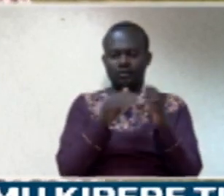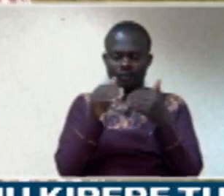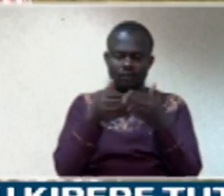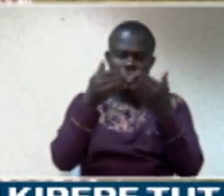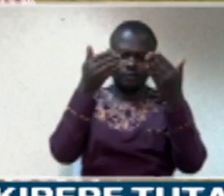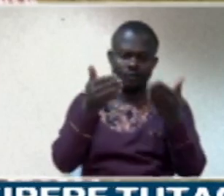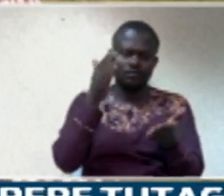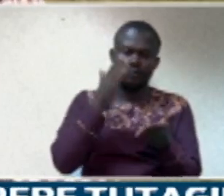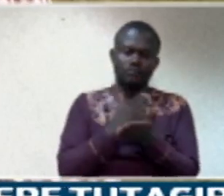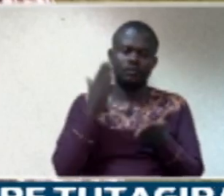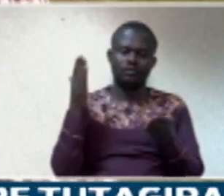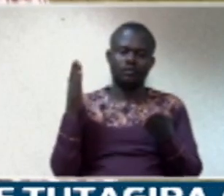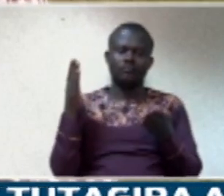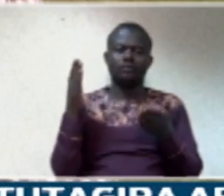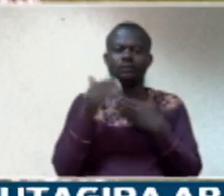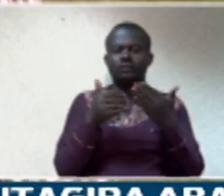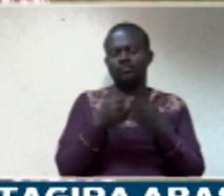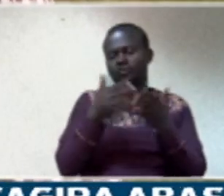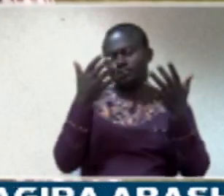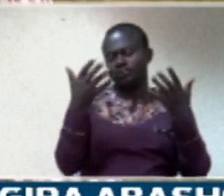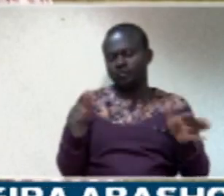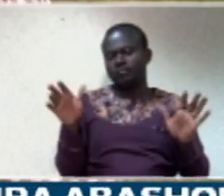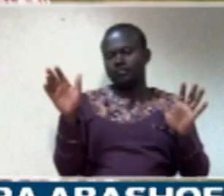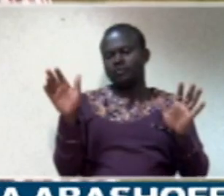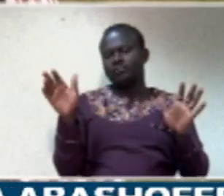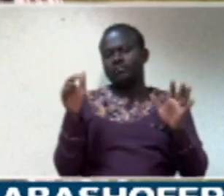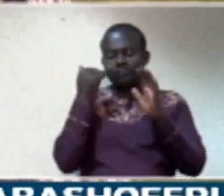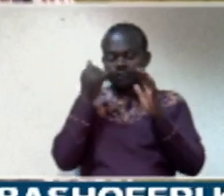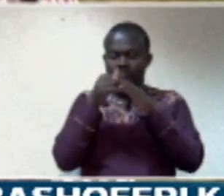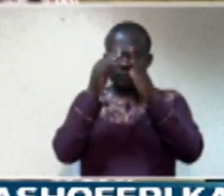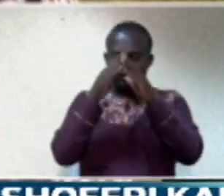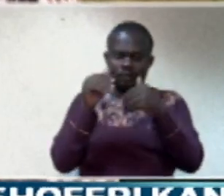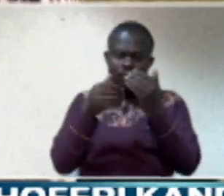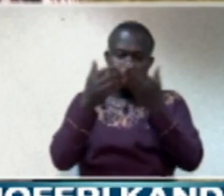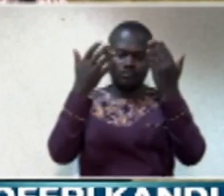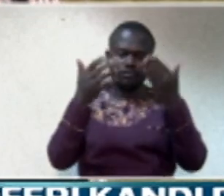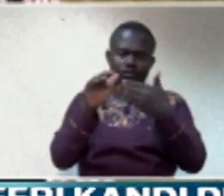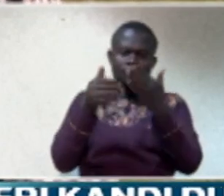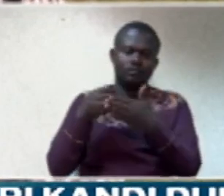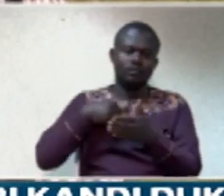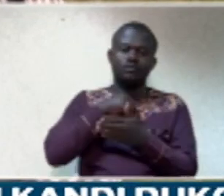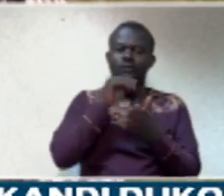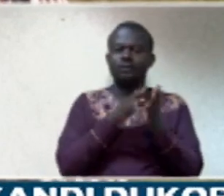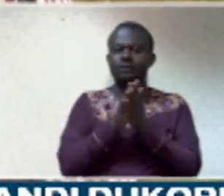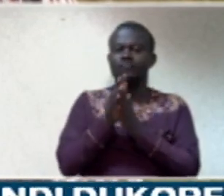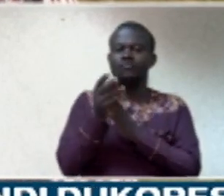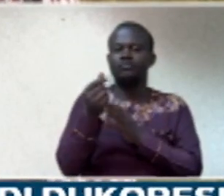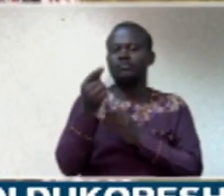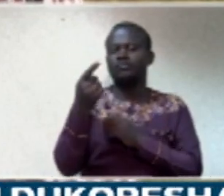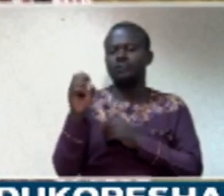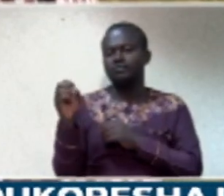cyagira bigahagarara byarangiye niba umuhanda warangiye niba ari inzu yarangiye. Ntabwo rero uzakorera amafaranga